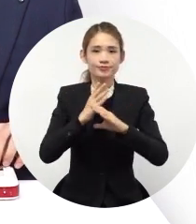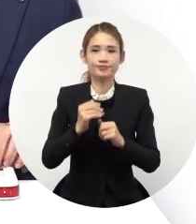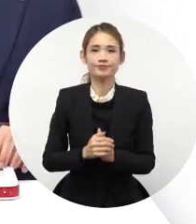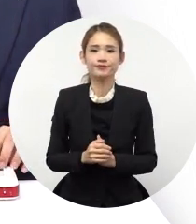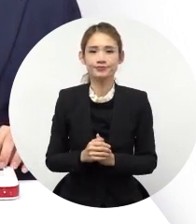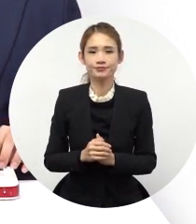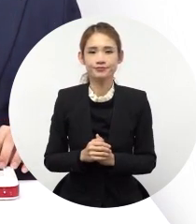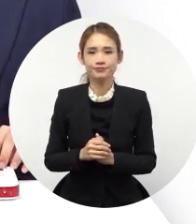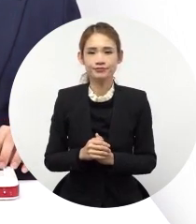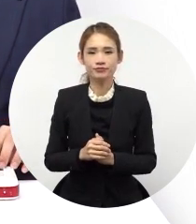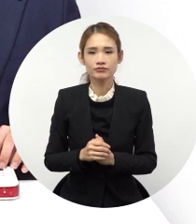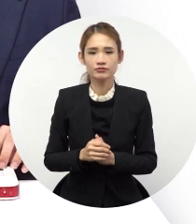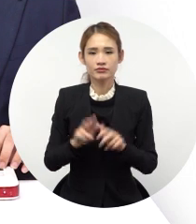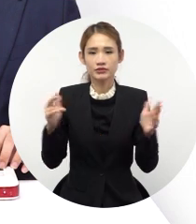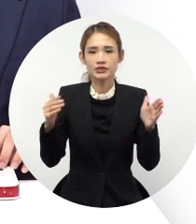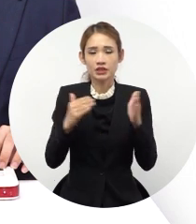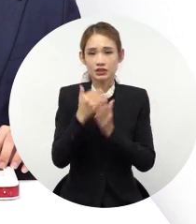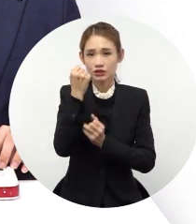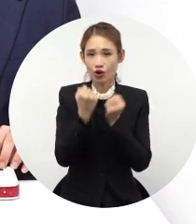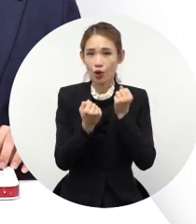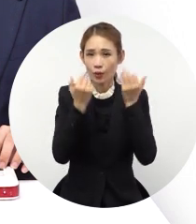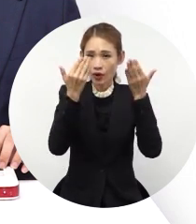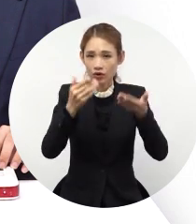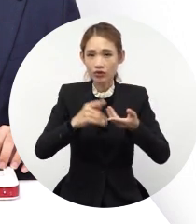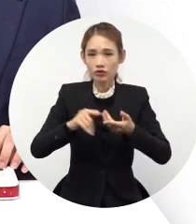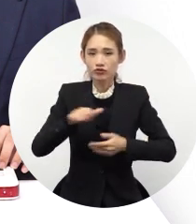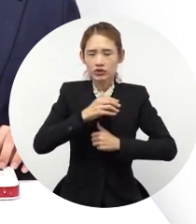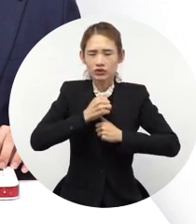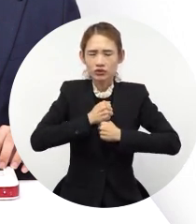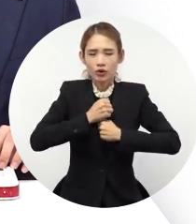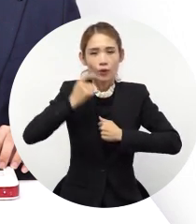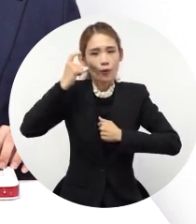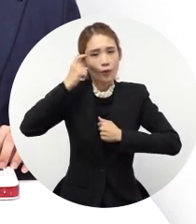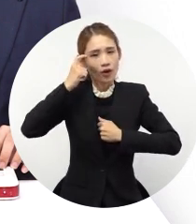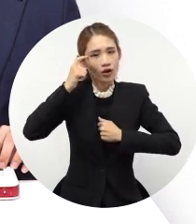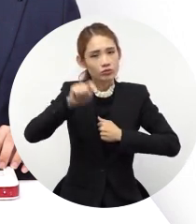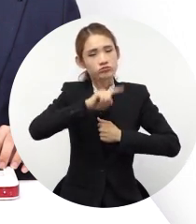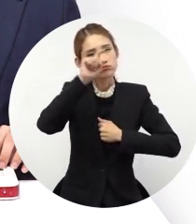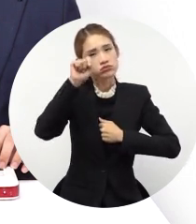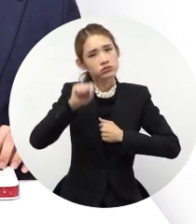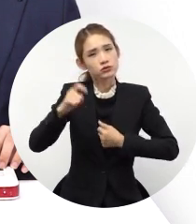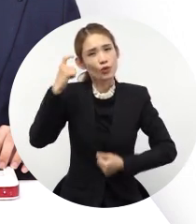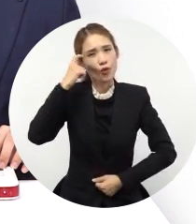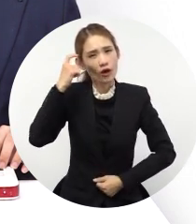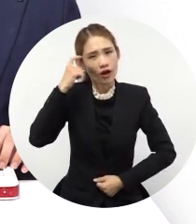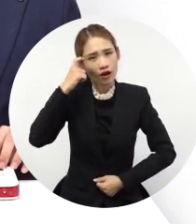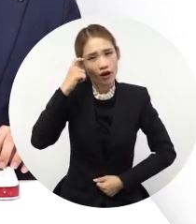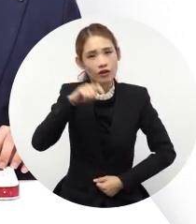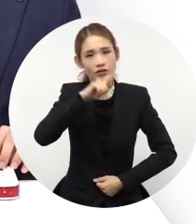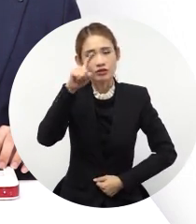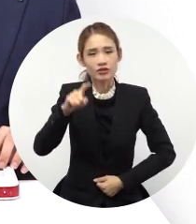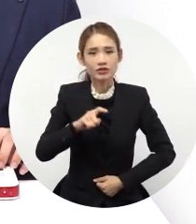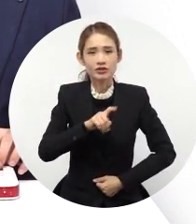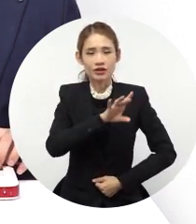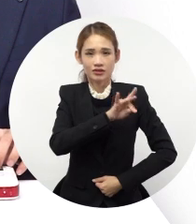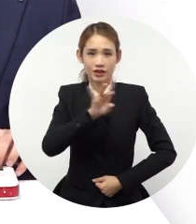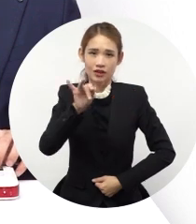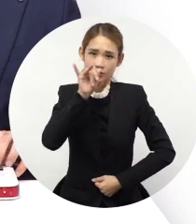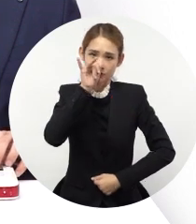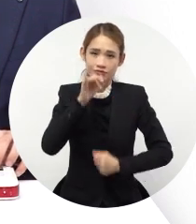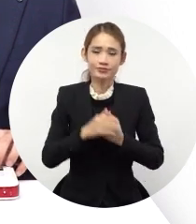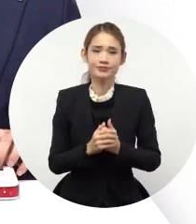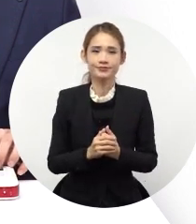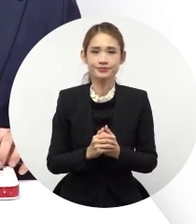있습니다. 지금까지 말씀드렸던 걸 우리가 왜 지켜야 할까? 왜 해야 되지? 라고 의문을 갖는 분들이 아마 있을